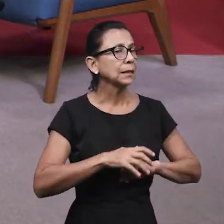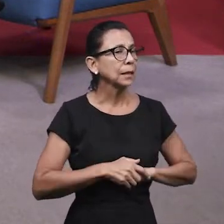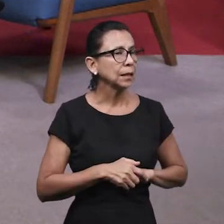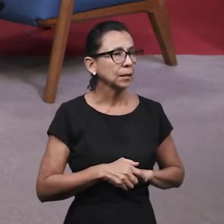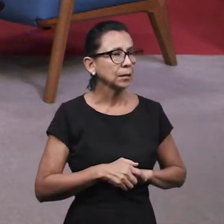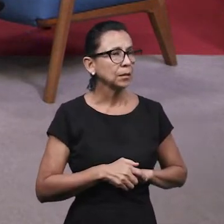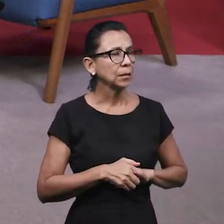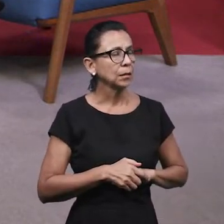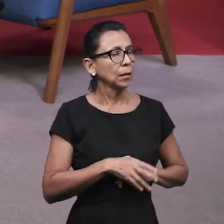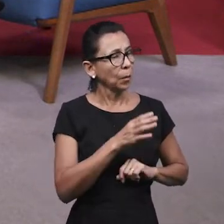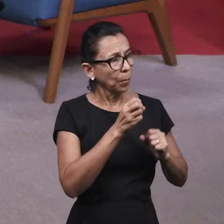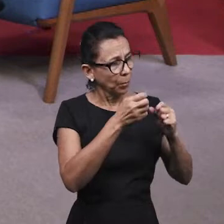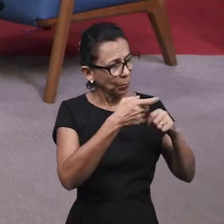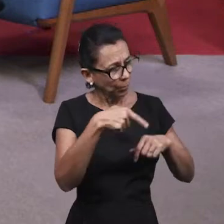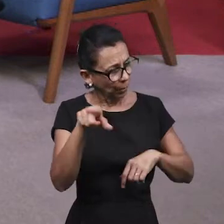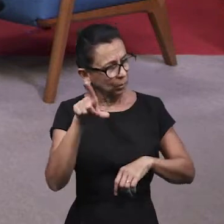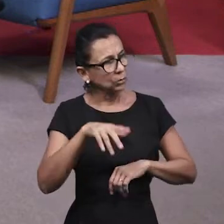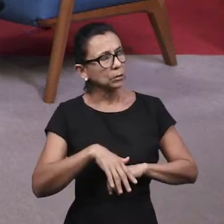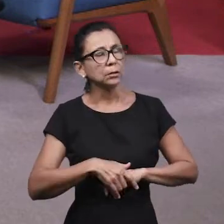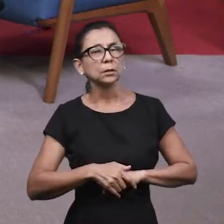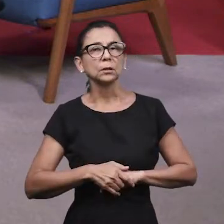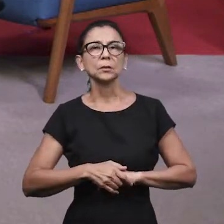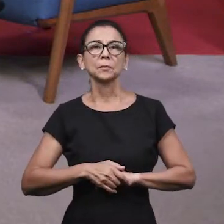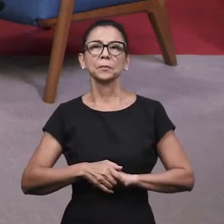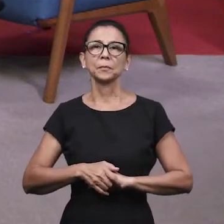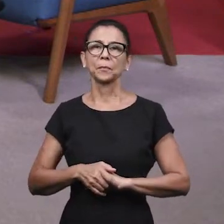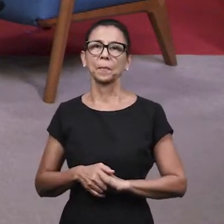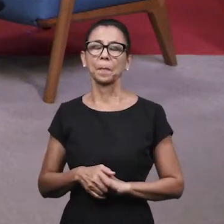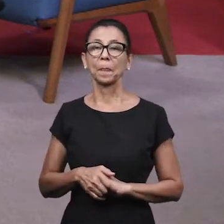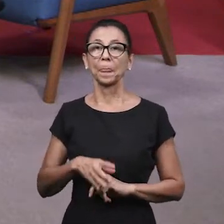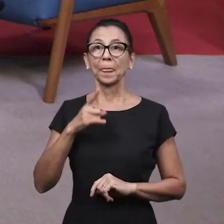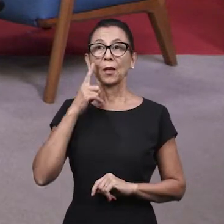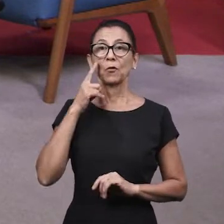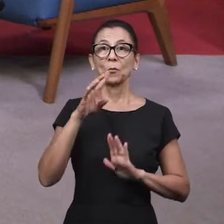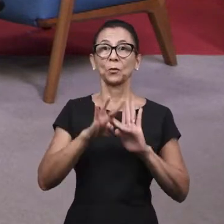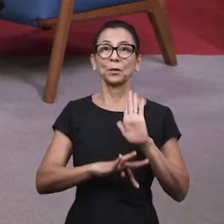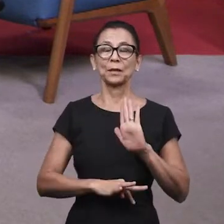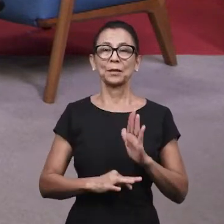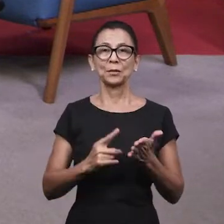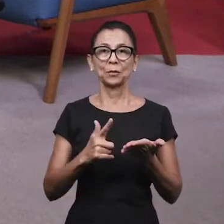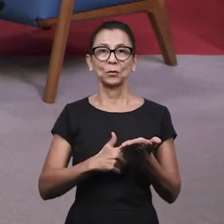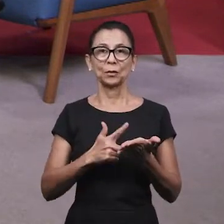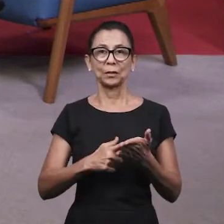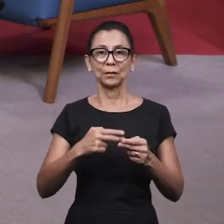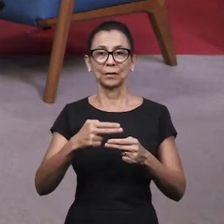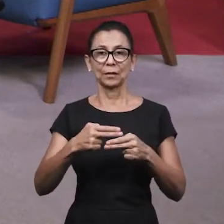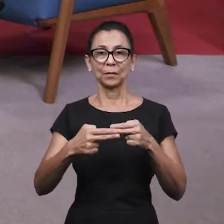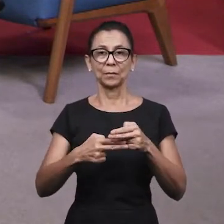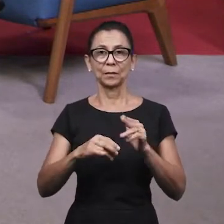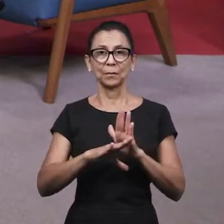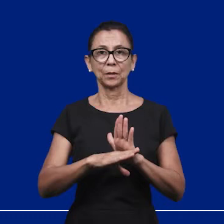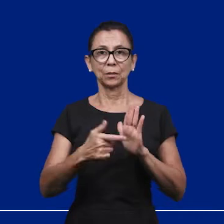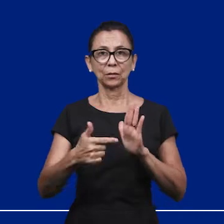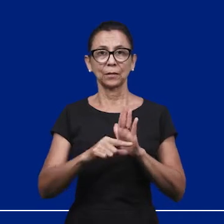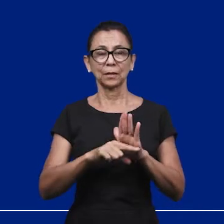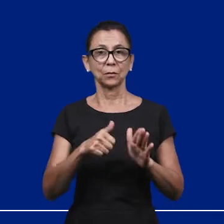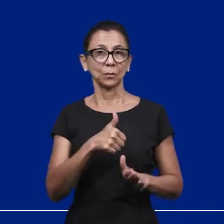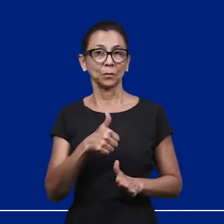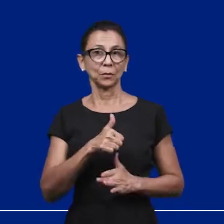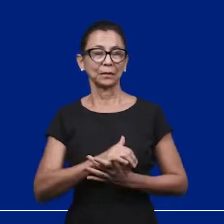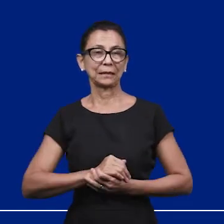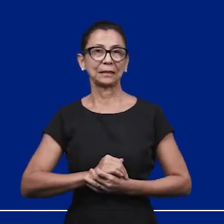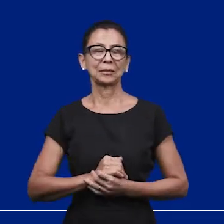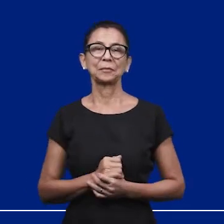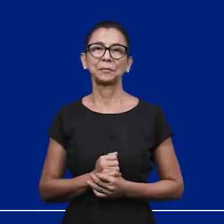fait? Nous avons le texte ici qui montre ça. Néhémie 2:11. Je suis arrivé à Jérusalem